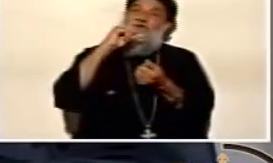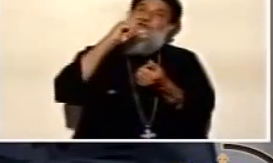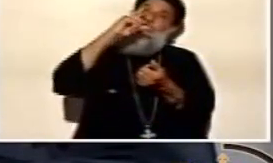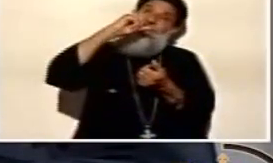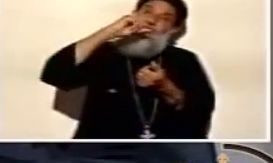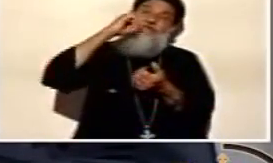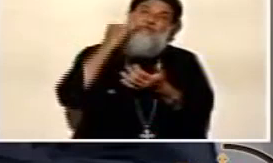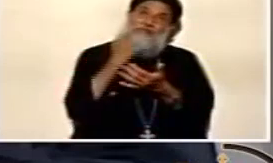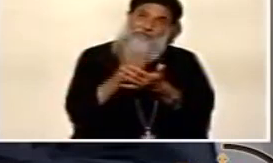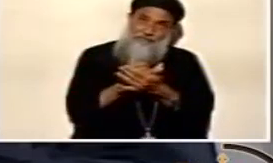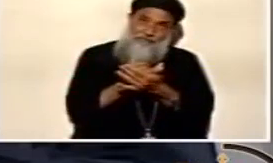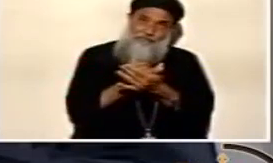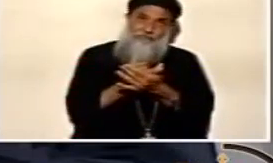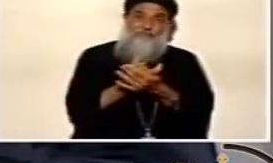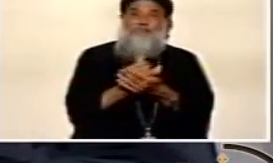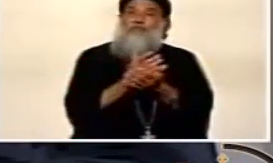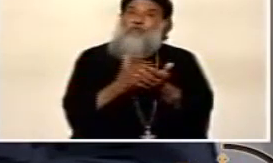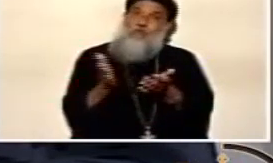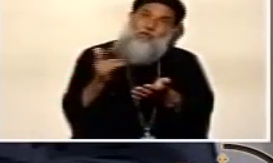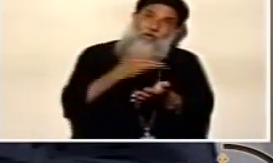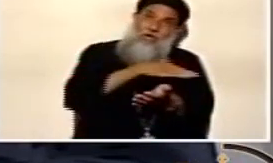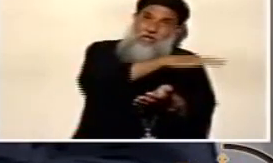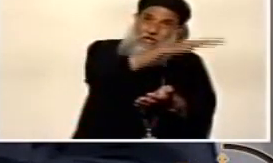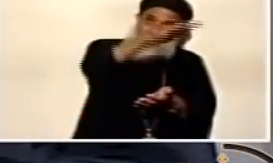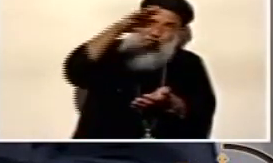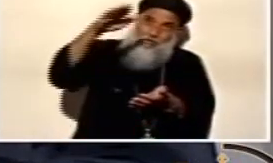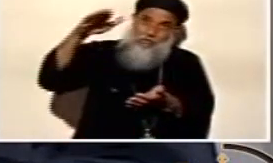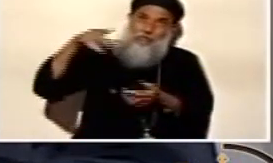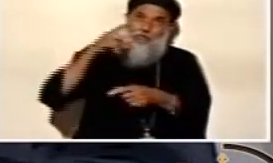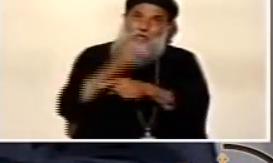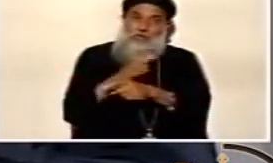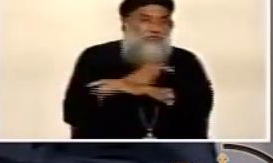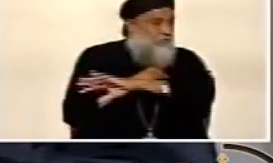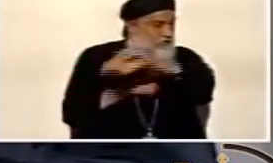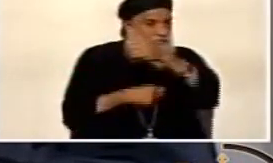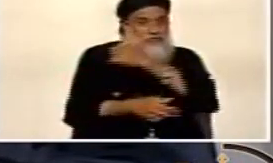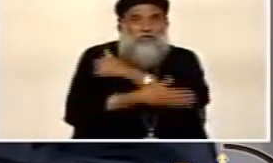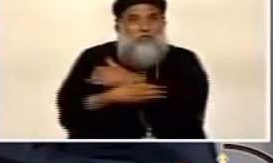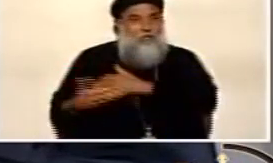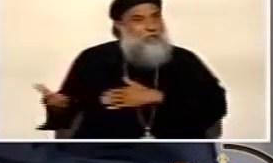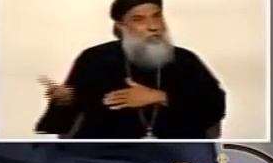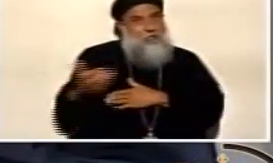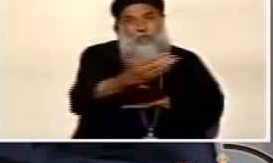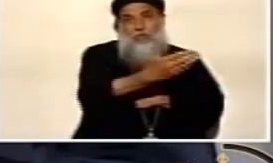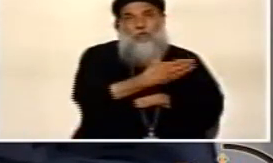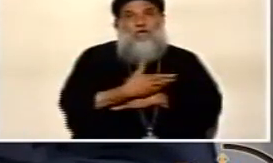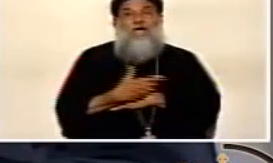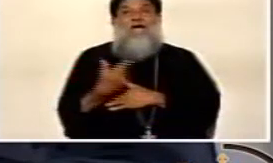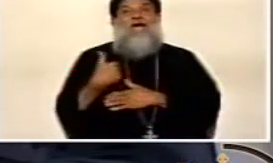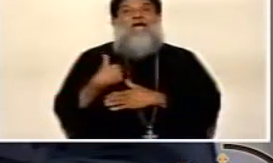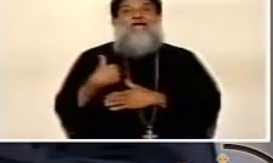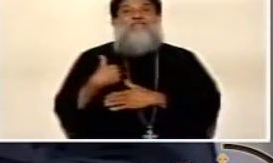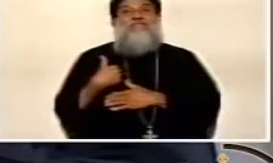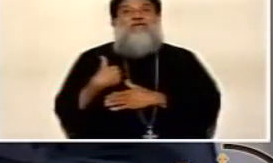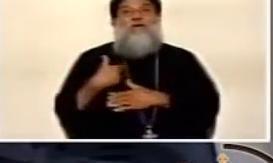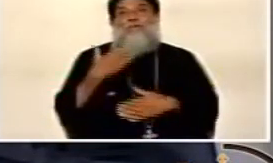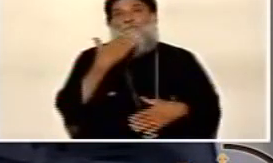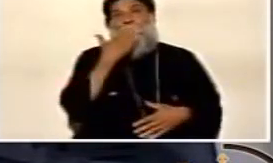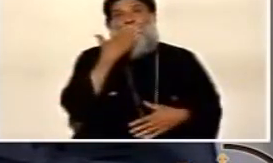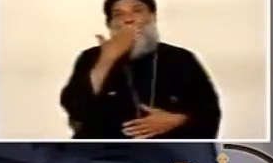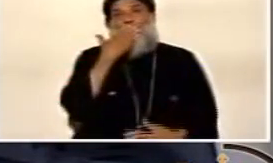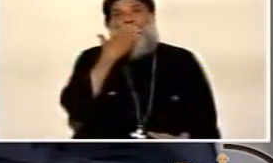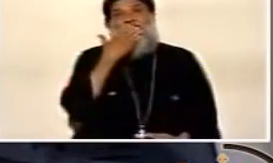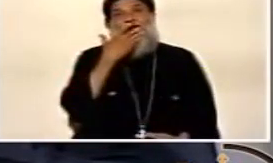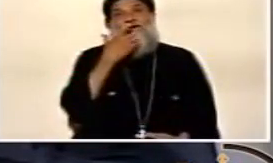لنا سلطان أن نقول بأخت زوجة كباقي الرسل وإخوة الرب وصفا؟ أم أنا وبرنابة وحدنا ليس